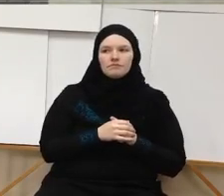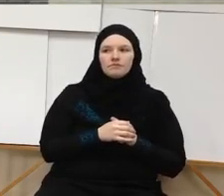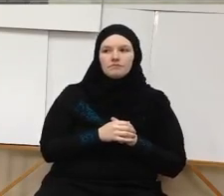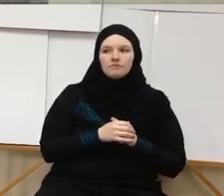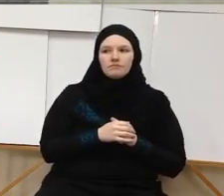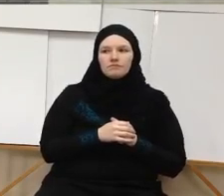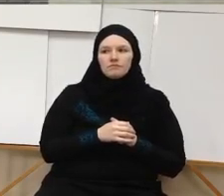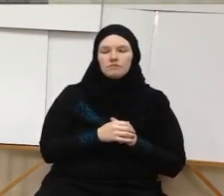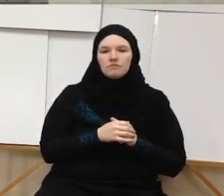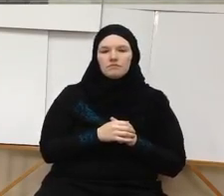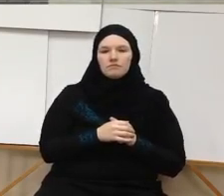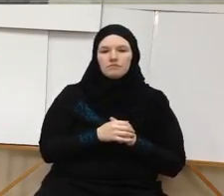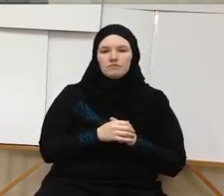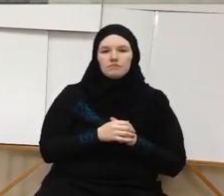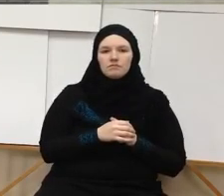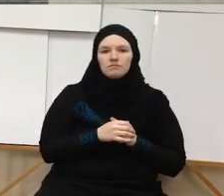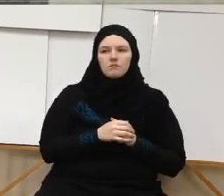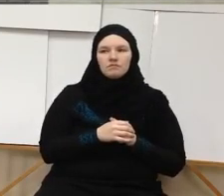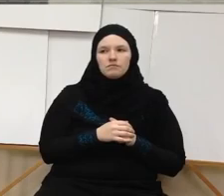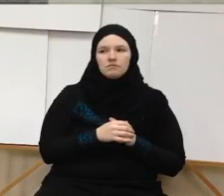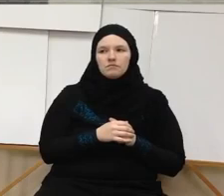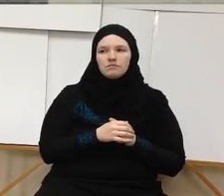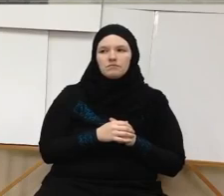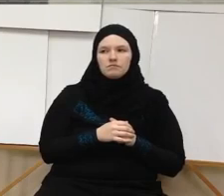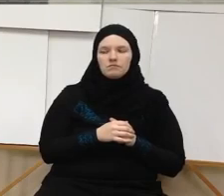وأشهد أن سيدنا مولانا محمدا عبده ورسوله وبعد.